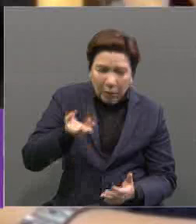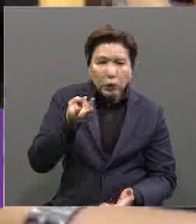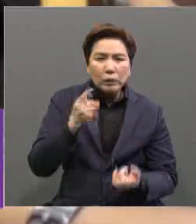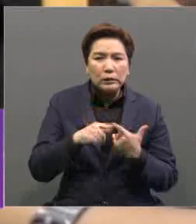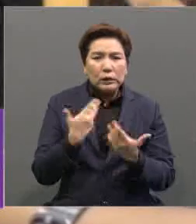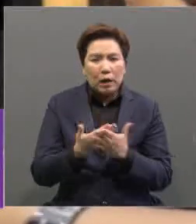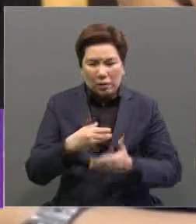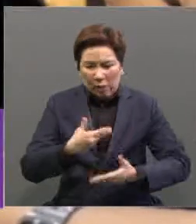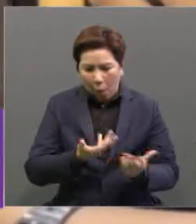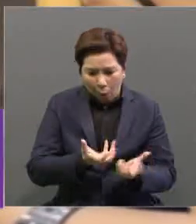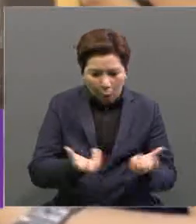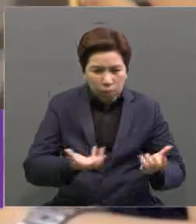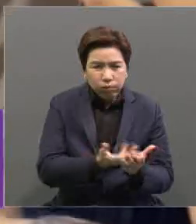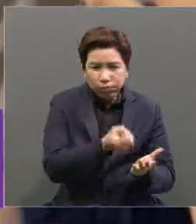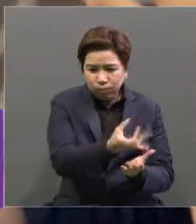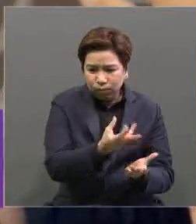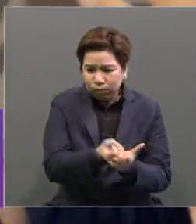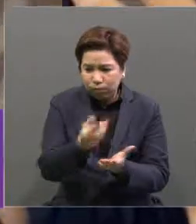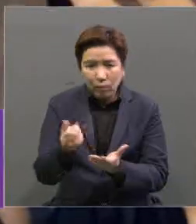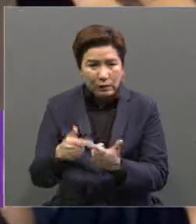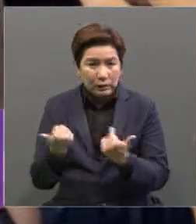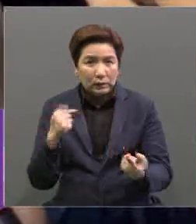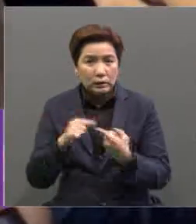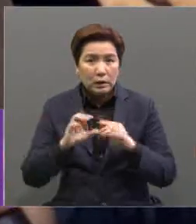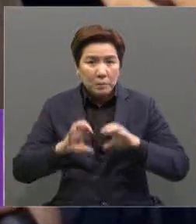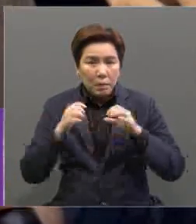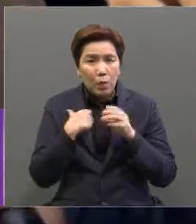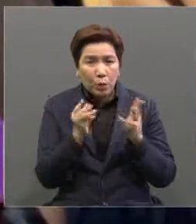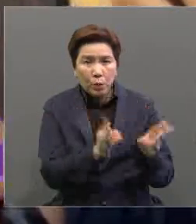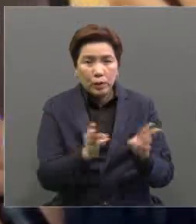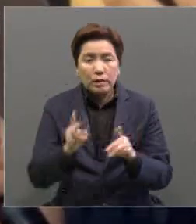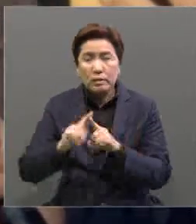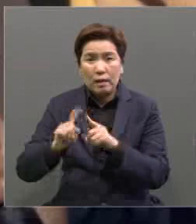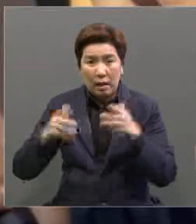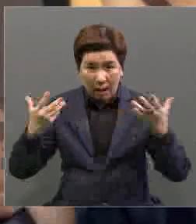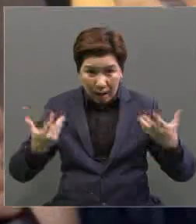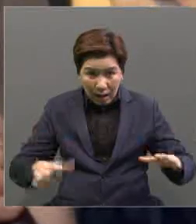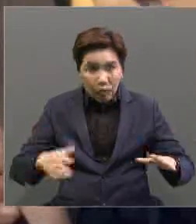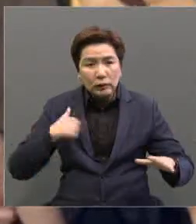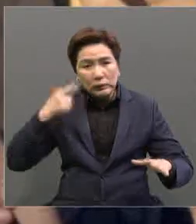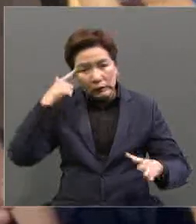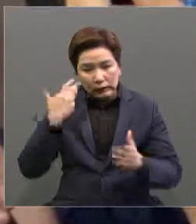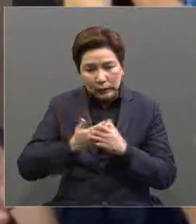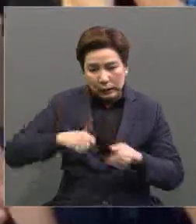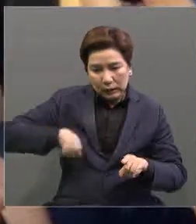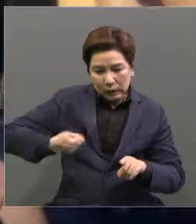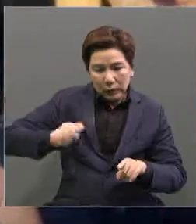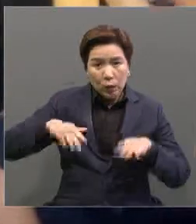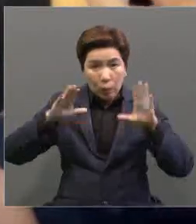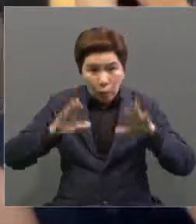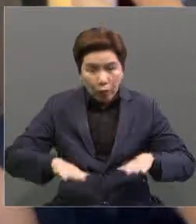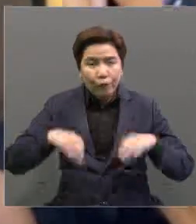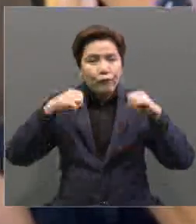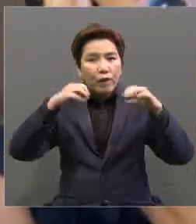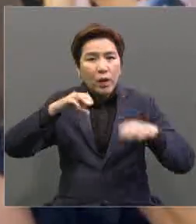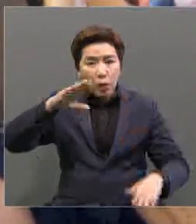พก็สูงขึ้นทุกวันรัฐบาลเองก็พยายามทำหลายวิธีแล้วนะครับที่จะให้ลดค่าใช้จ่ายไม่ว่าจะเป็นค่าไฟไ